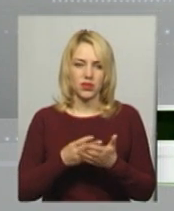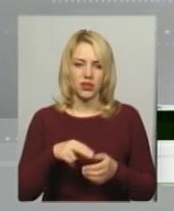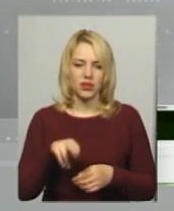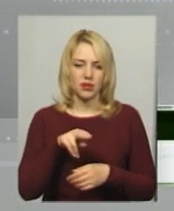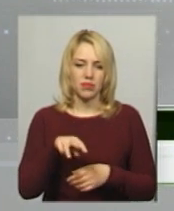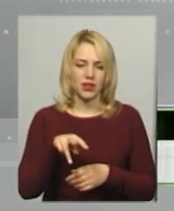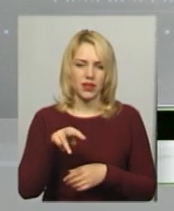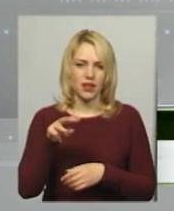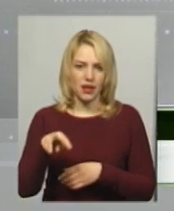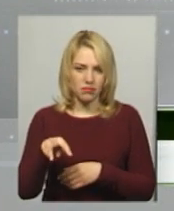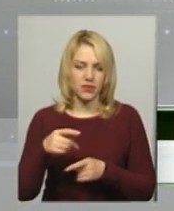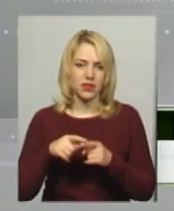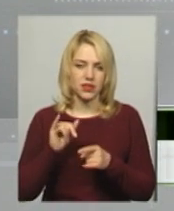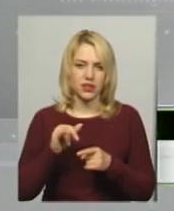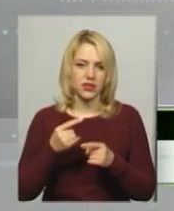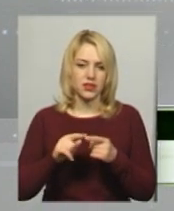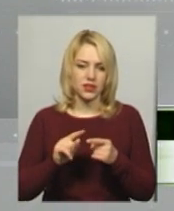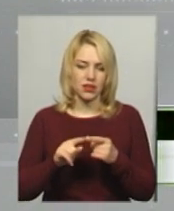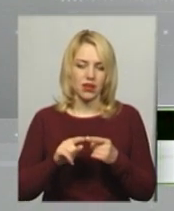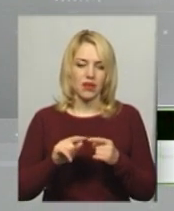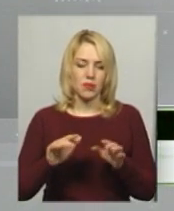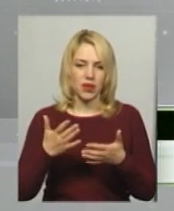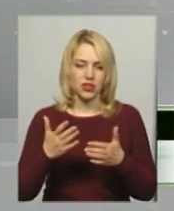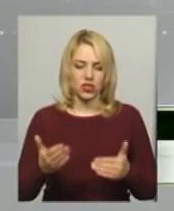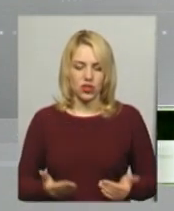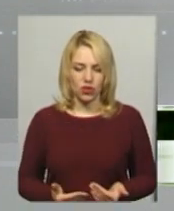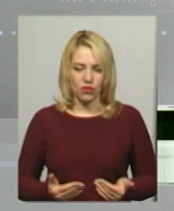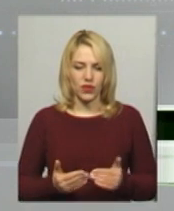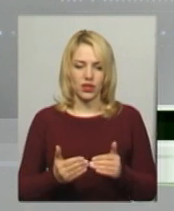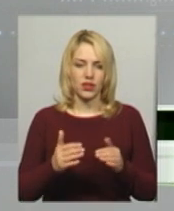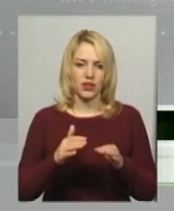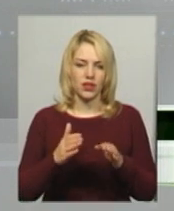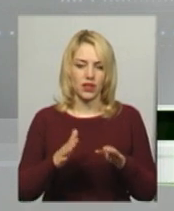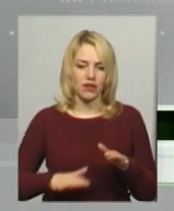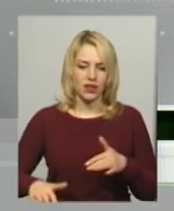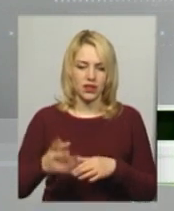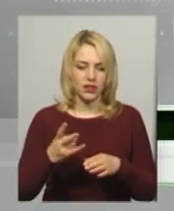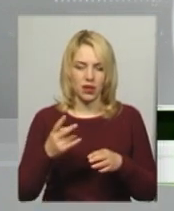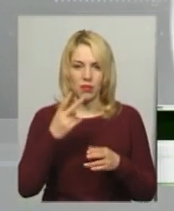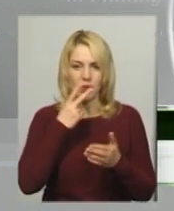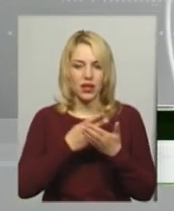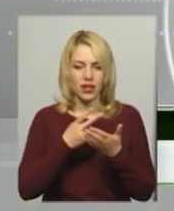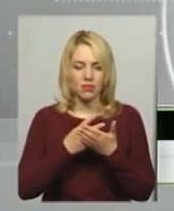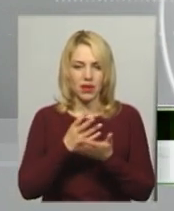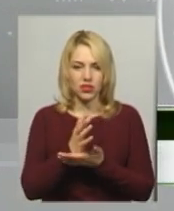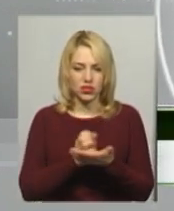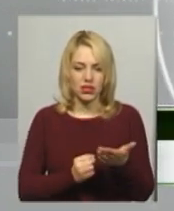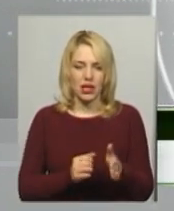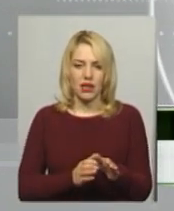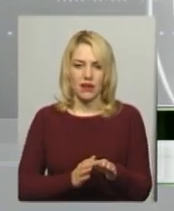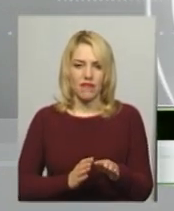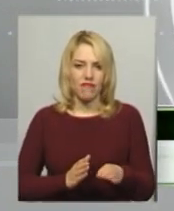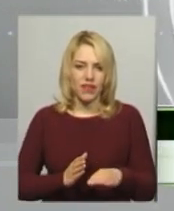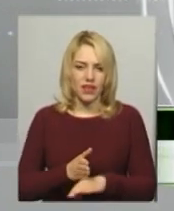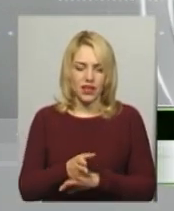ДБНом. І в даному випадку у житлових кварталах треба передбачити в'їзди на територію, також при потребі на скрізні проїзди в будинки